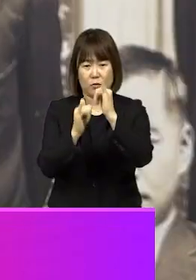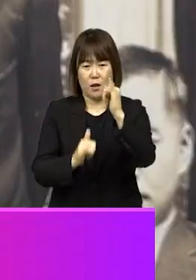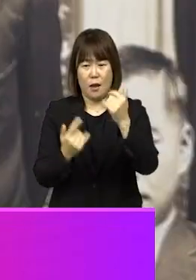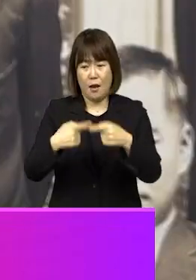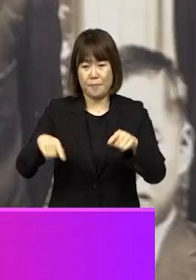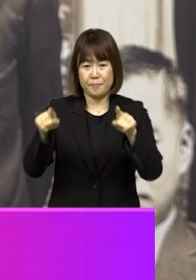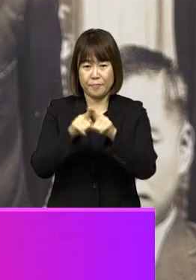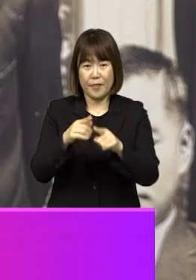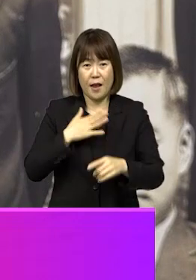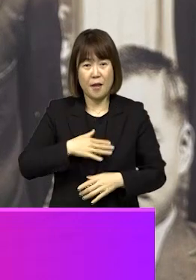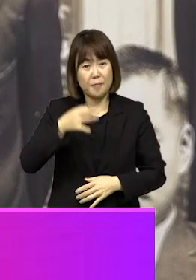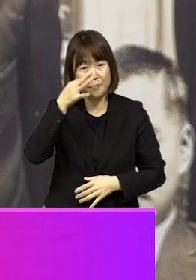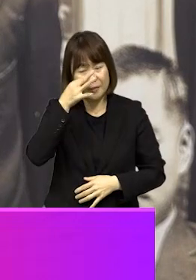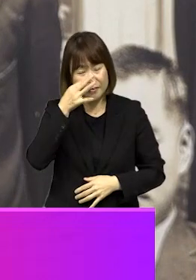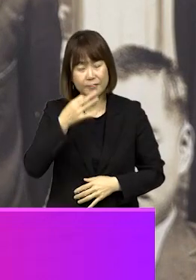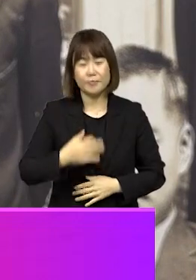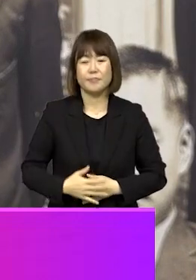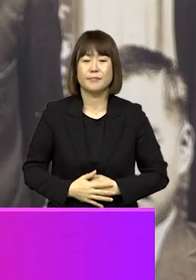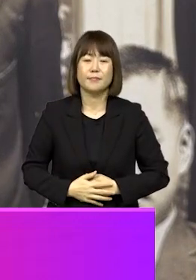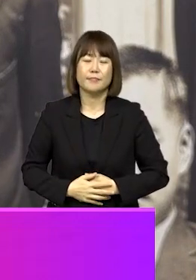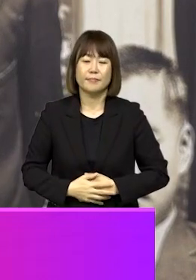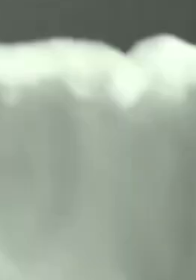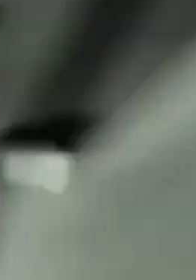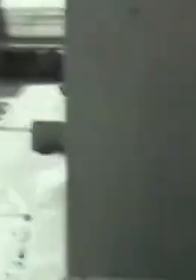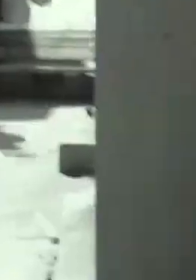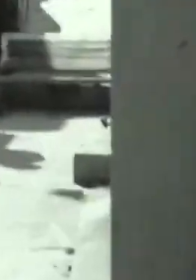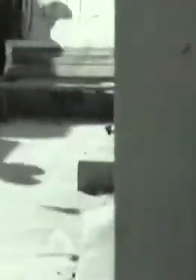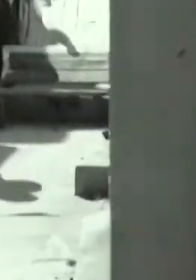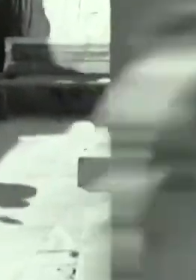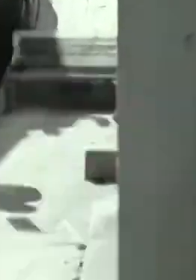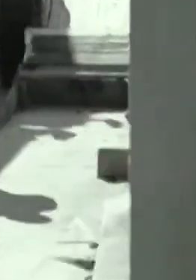그 역사의 훈장 속으로 함께 가보시죠